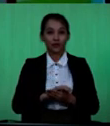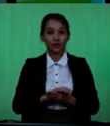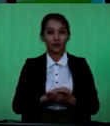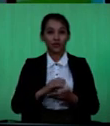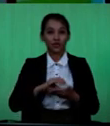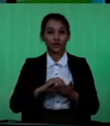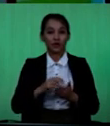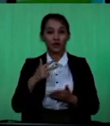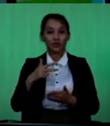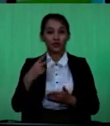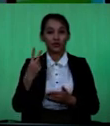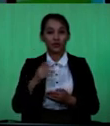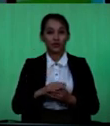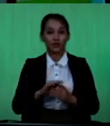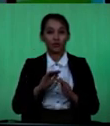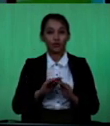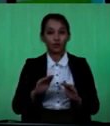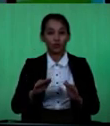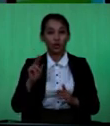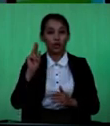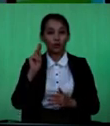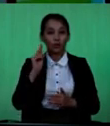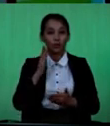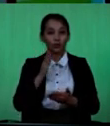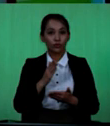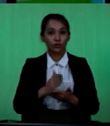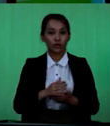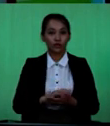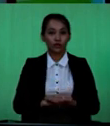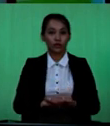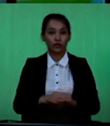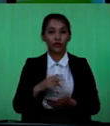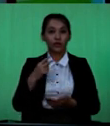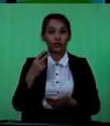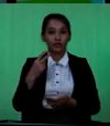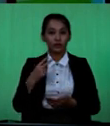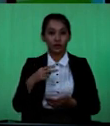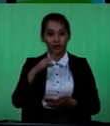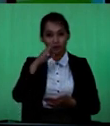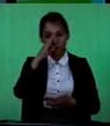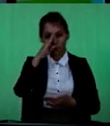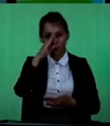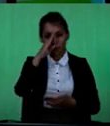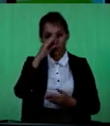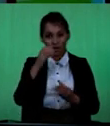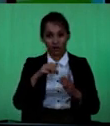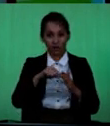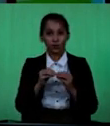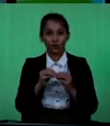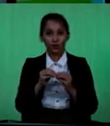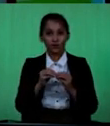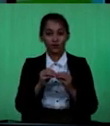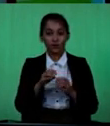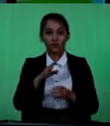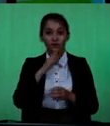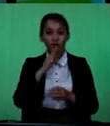sinfda 32 nafar o'quvchi o'qir ekan. Shulardan 20 nafari o'g'il bolalar, 10 nafari